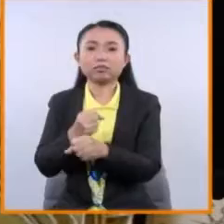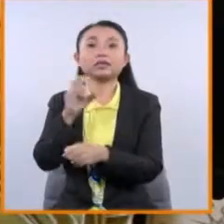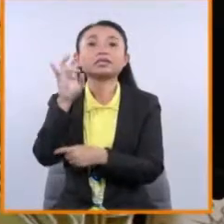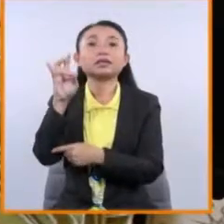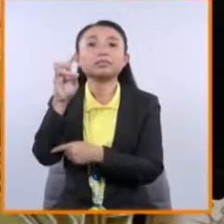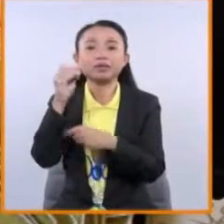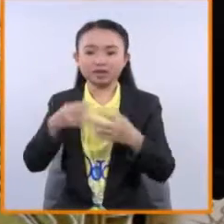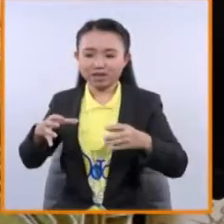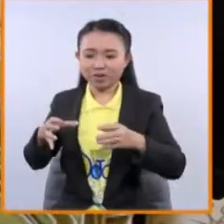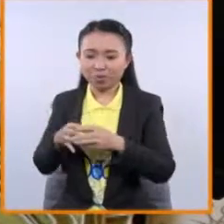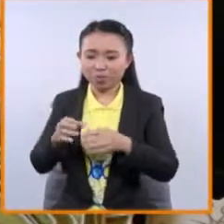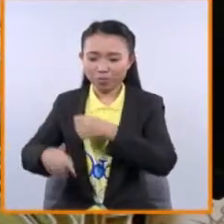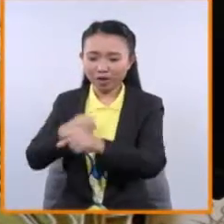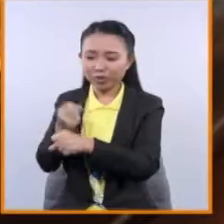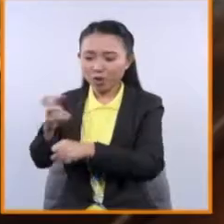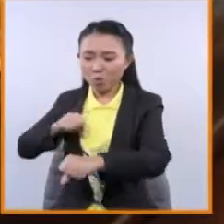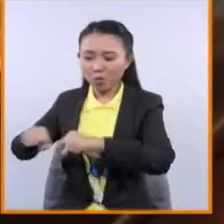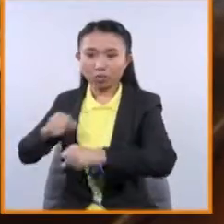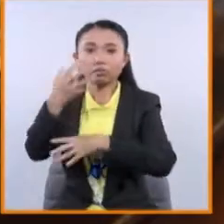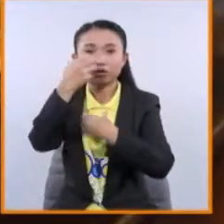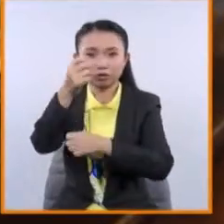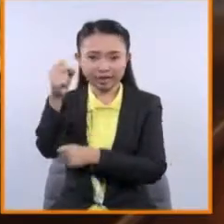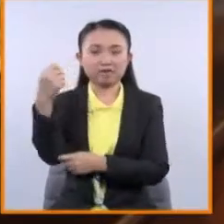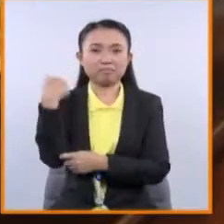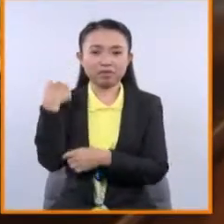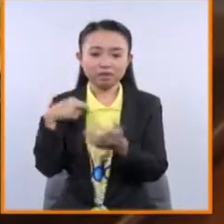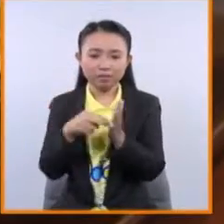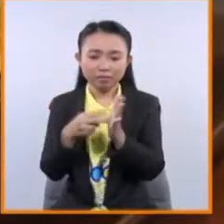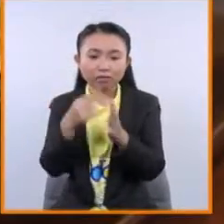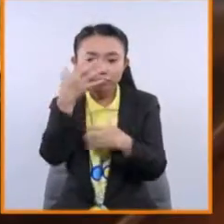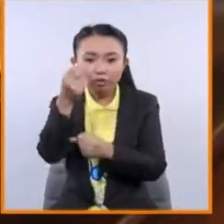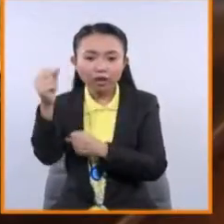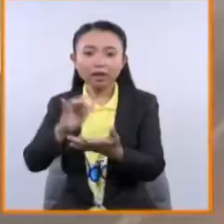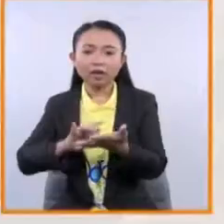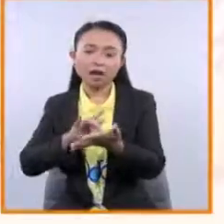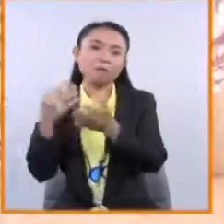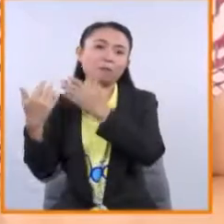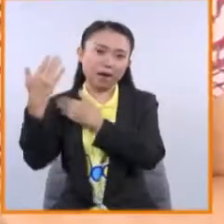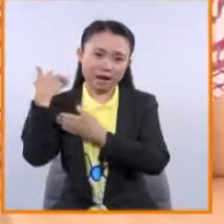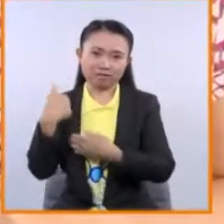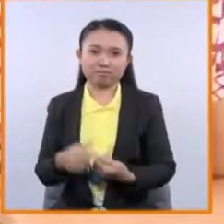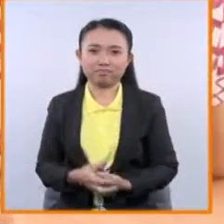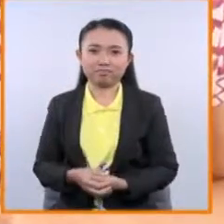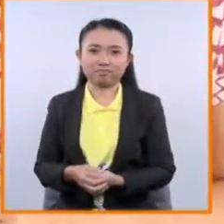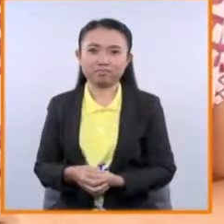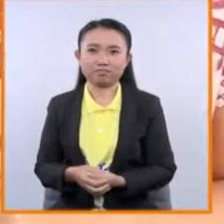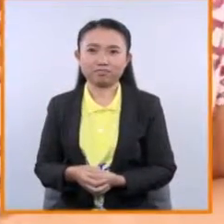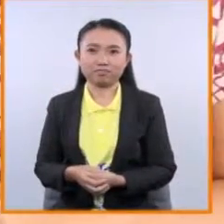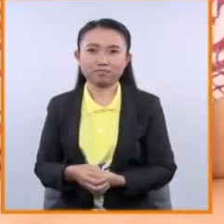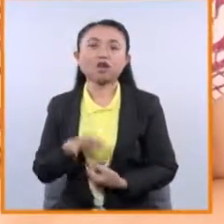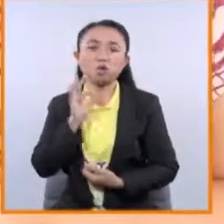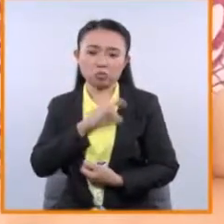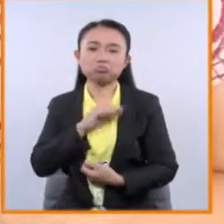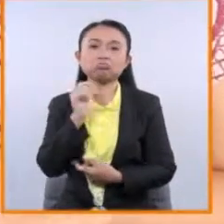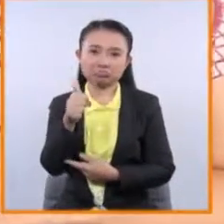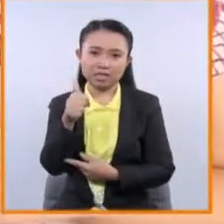งแสดงให้เห็นว่าคนรุ่นใหม่เริ่มหันมาใส่ใจยาแผนโบราณมากขึ้น ก็ถือว่าดีขึ้นค่ะ